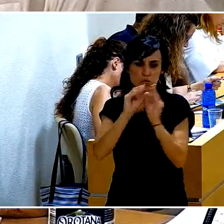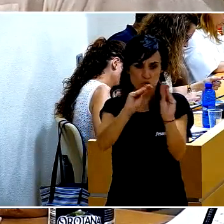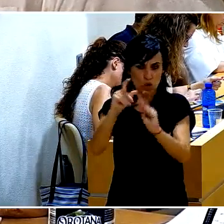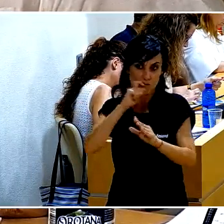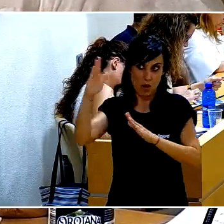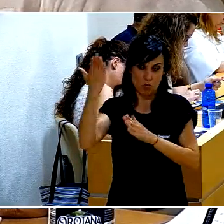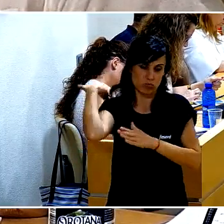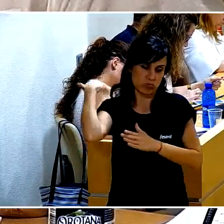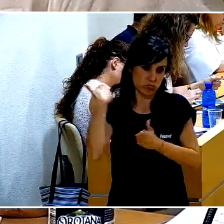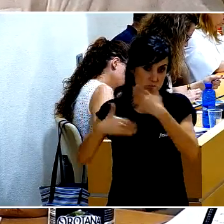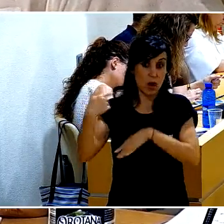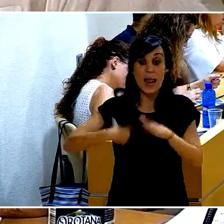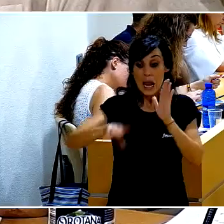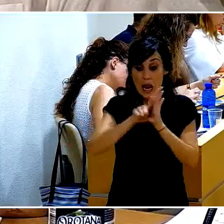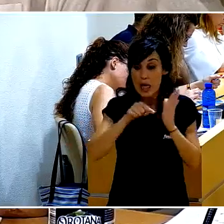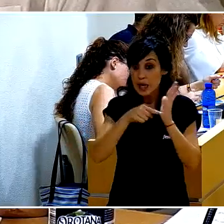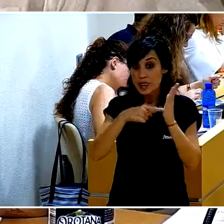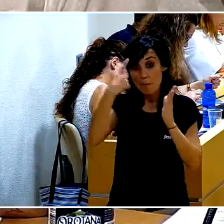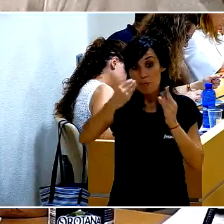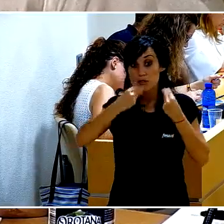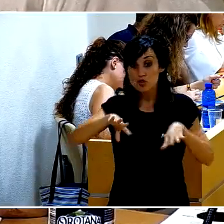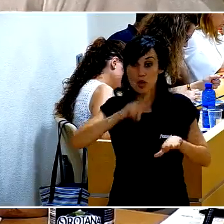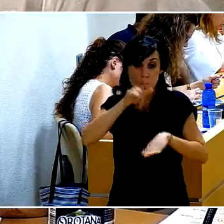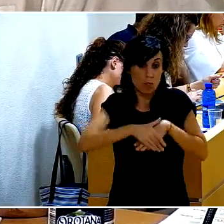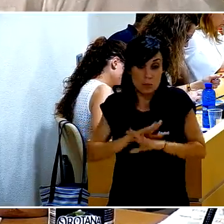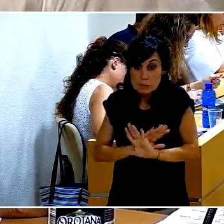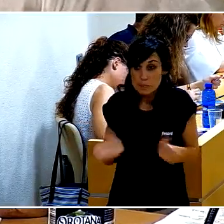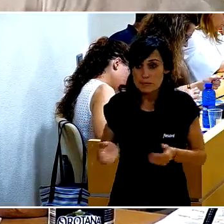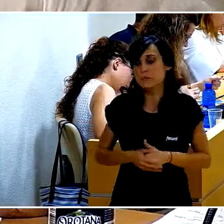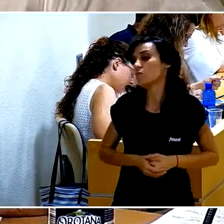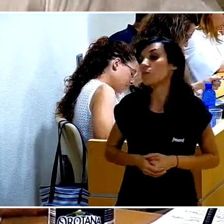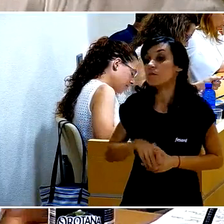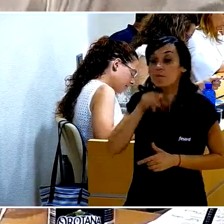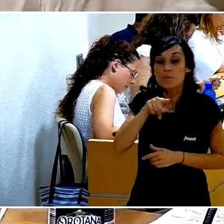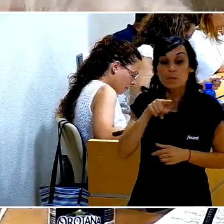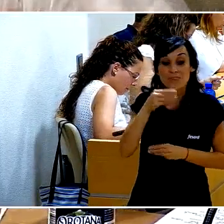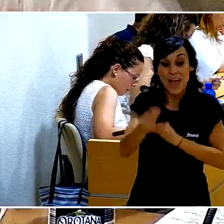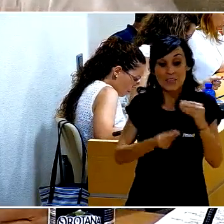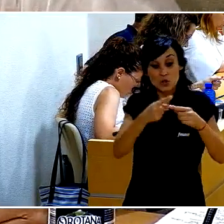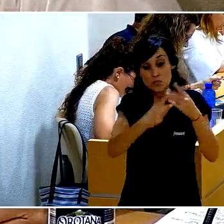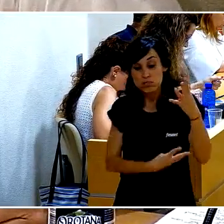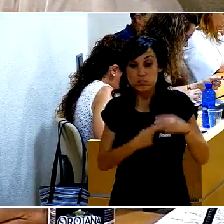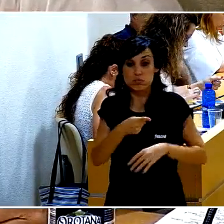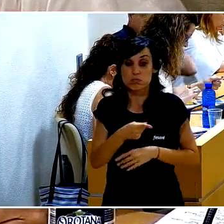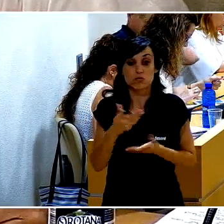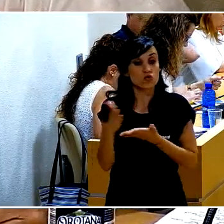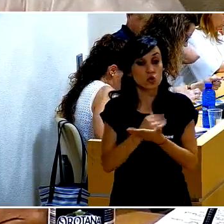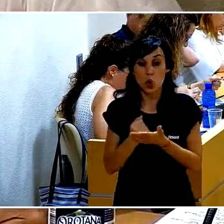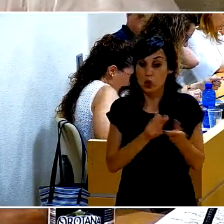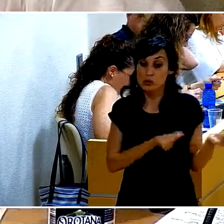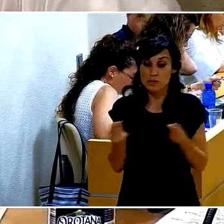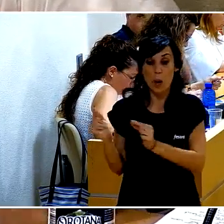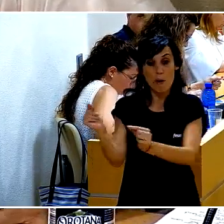en compliment de la llei de memòria històrica. Val? Són fets que han passat tots per el ple de la Vall